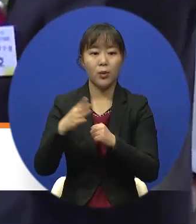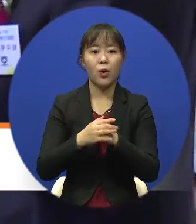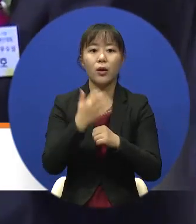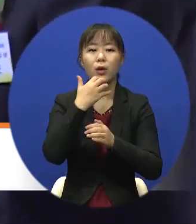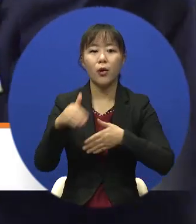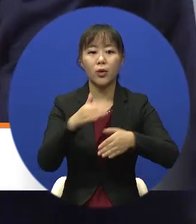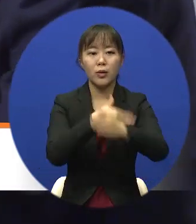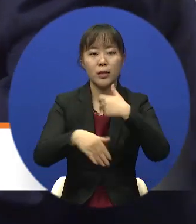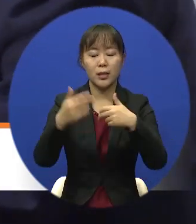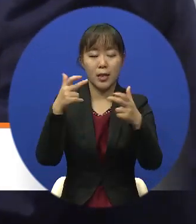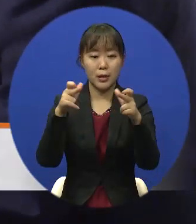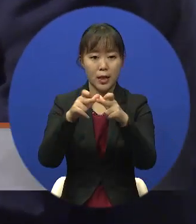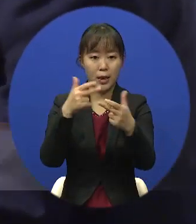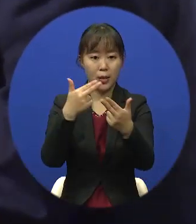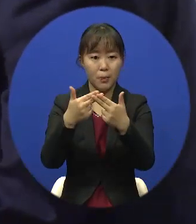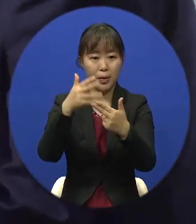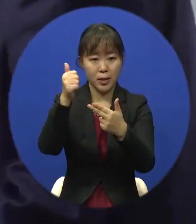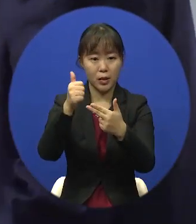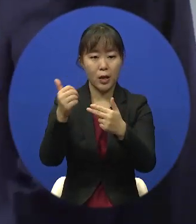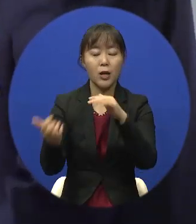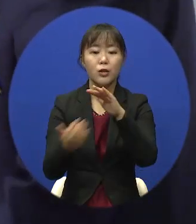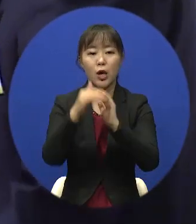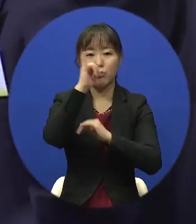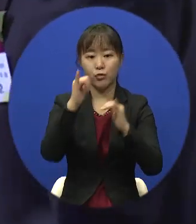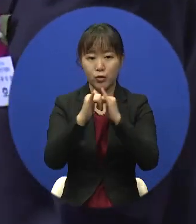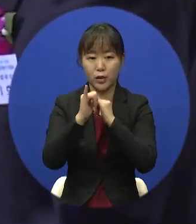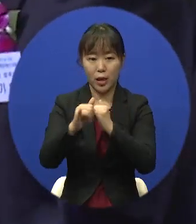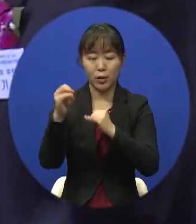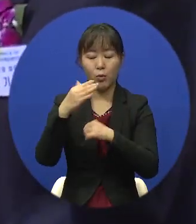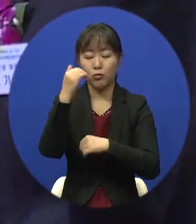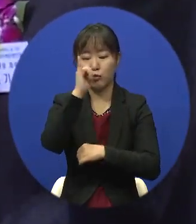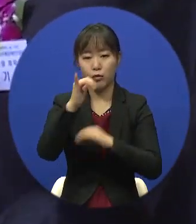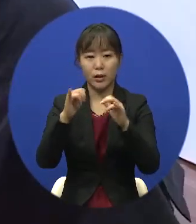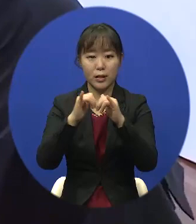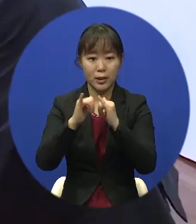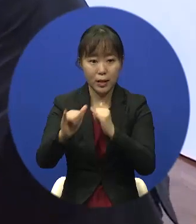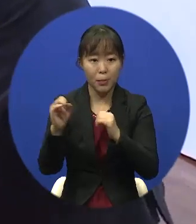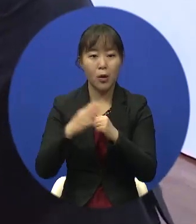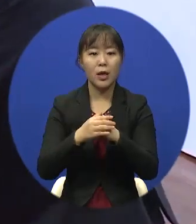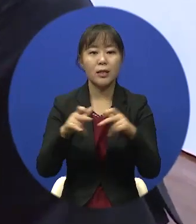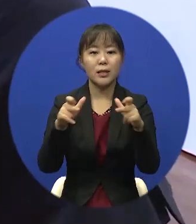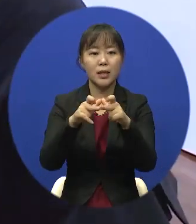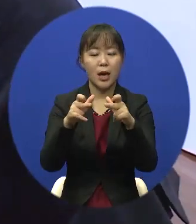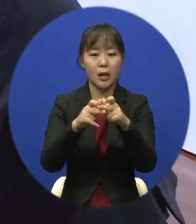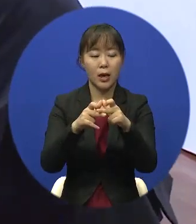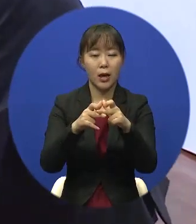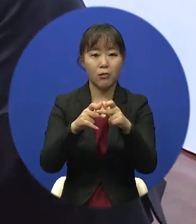지체장애인협회 김기호 협회장이 최우수상을, 우수상에는 장애우 권익문제연구소 이태곤